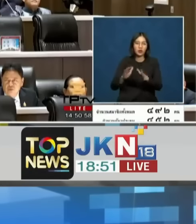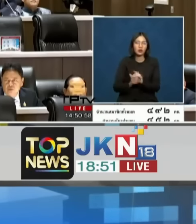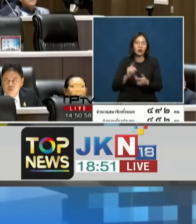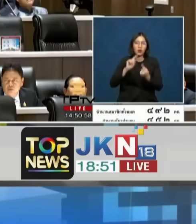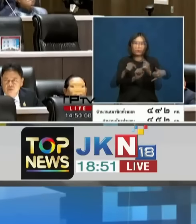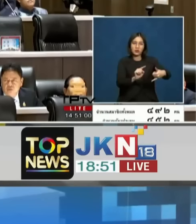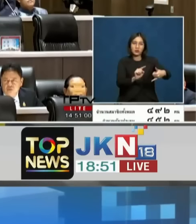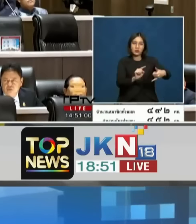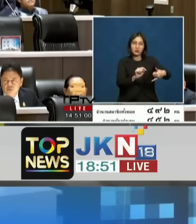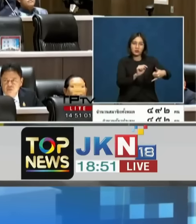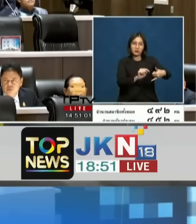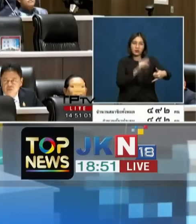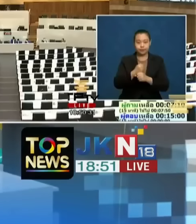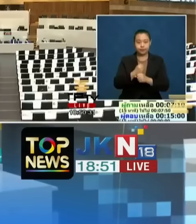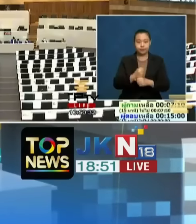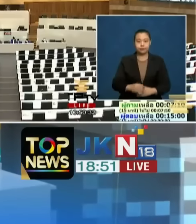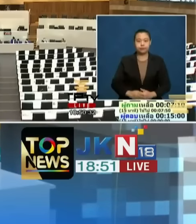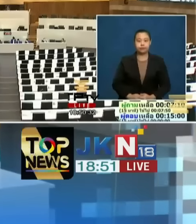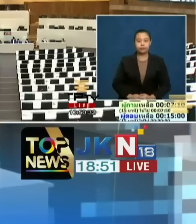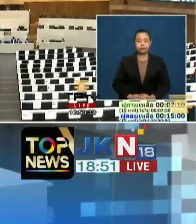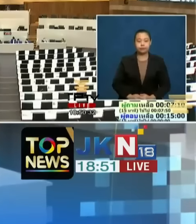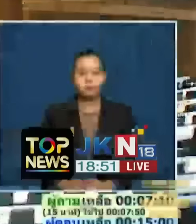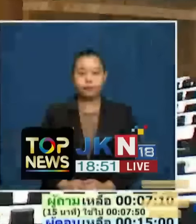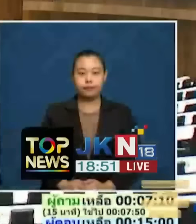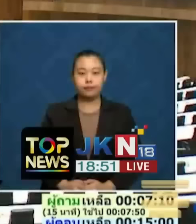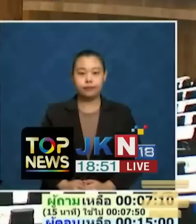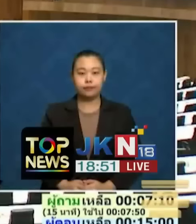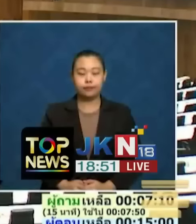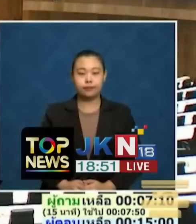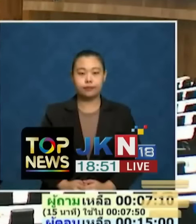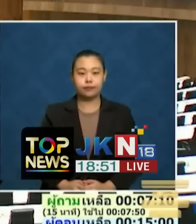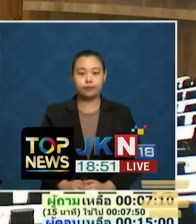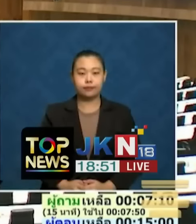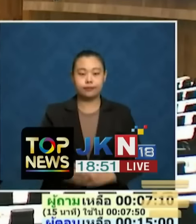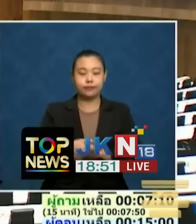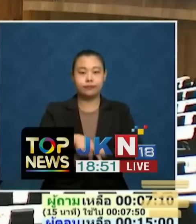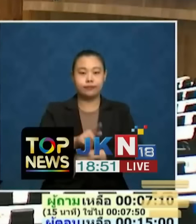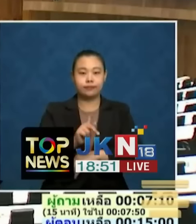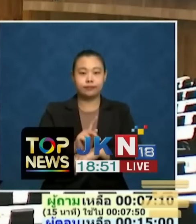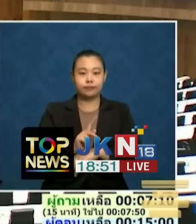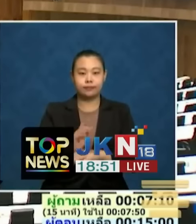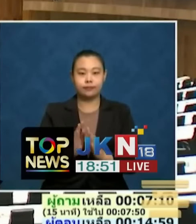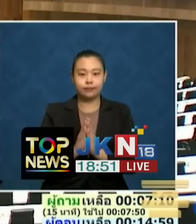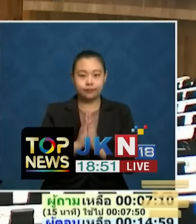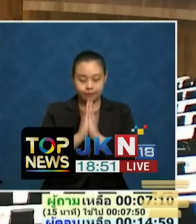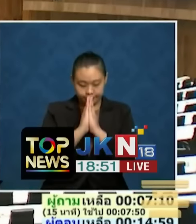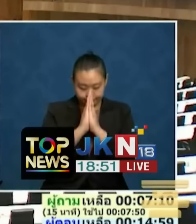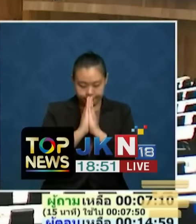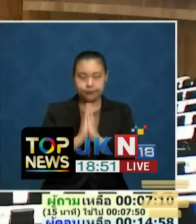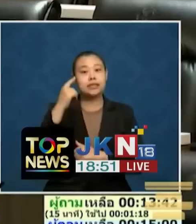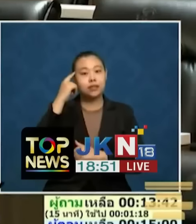นี้ทีนี้วันนี้ก็มีการตั้งกระทู้ถามสดนะเรื่องเกี่ยวกับค่าจ้างขั้นต่ำ400บา